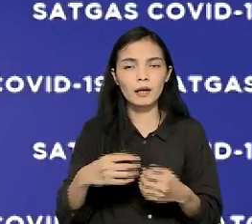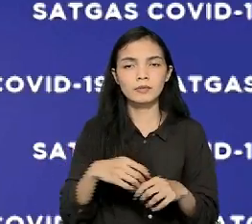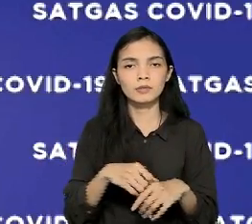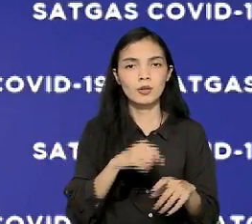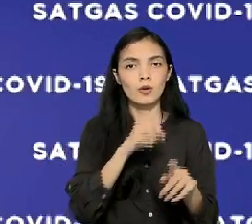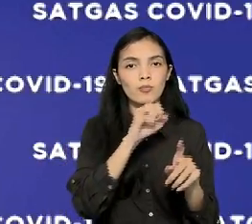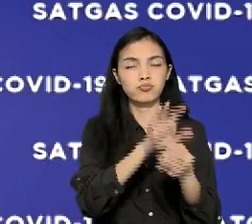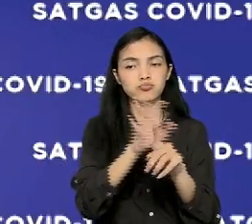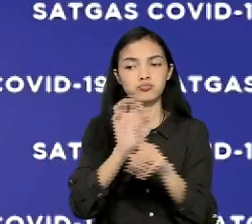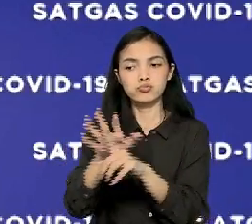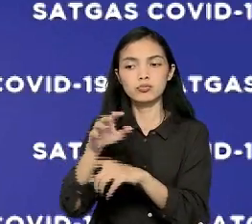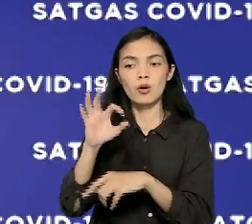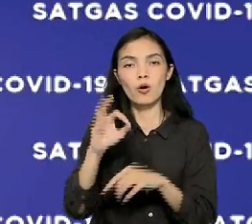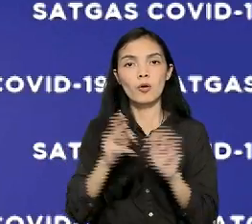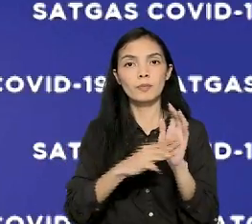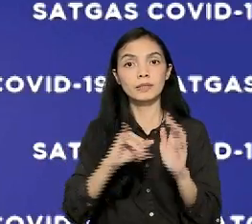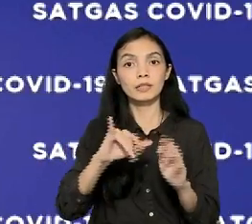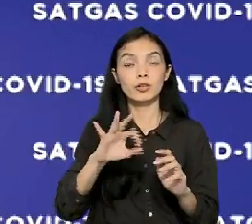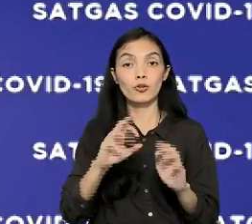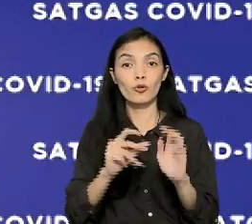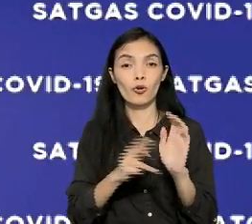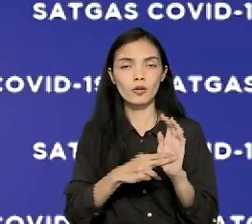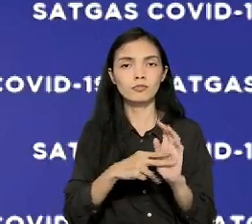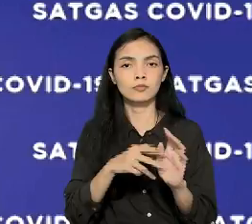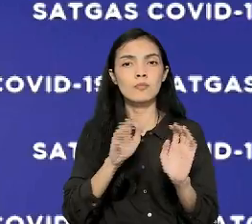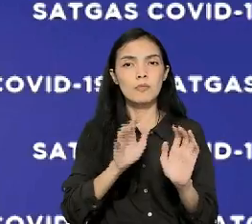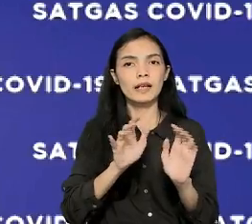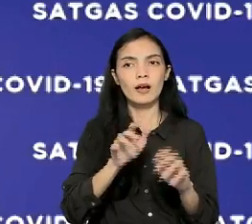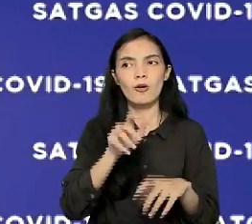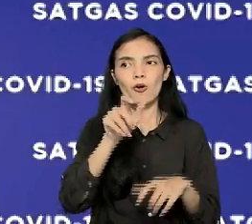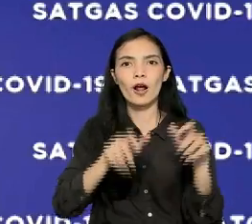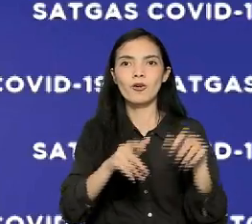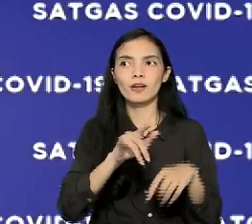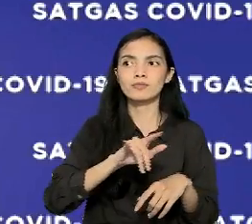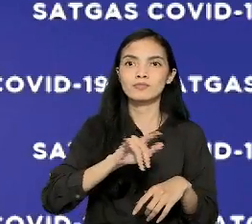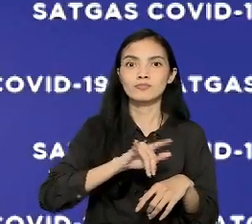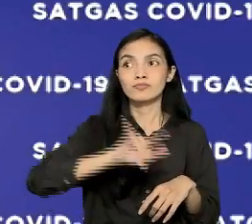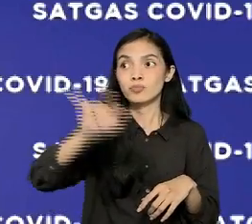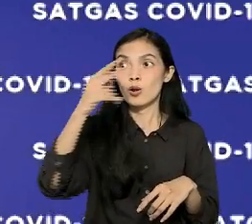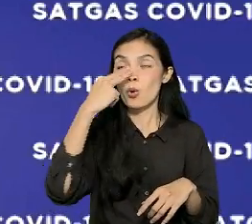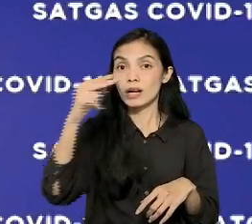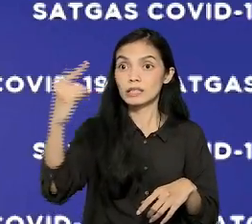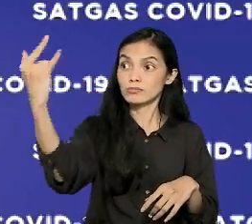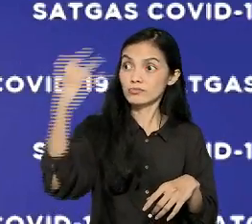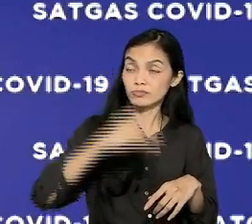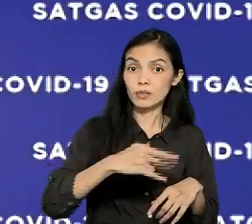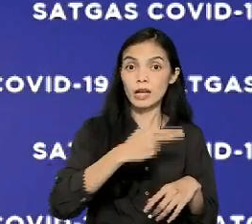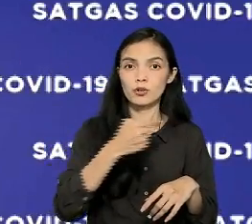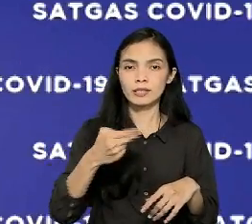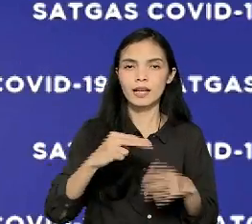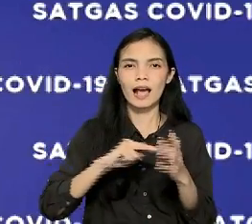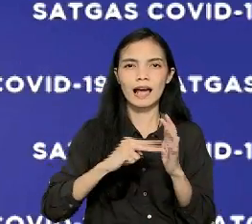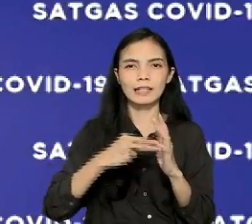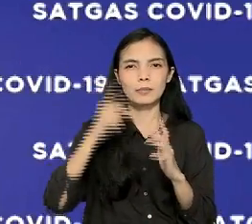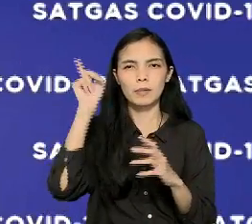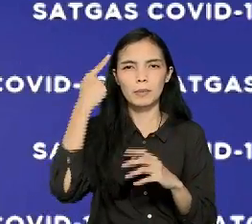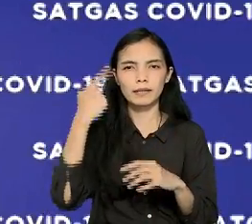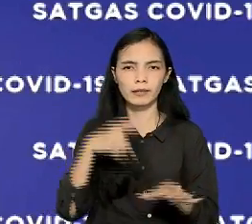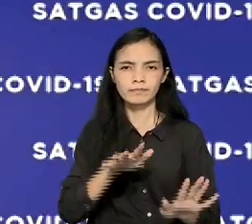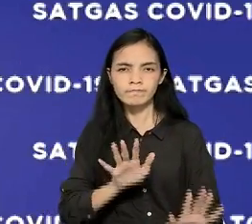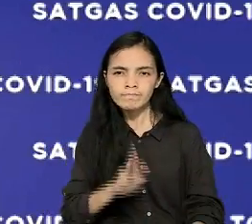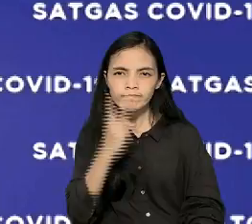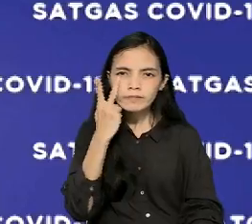kasus positif Omikron merupakan pelaku perjalanan internasional, maka mendorong pemerintah untuk